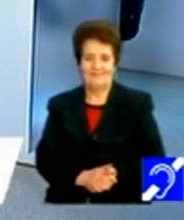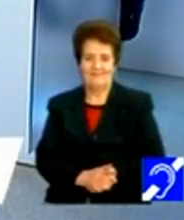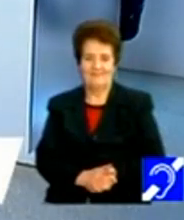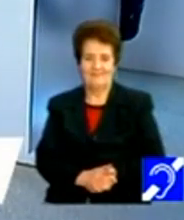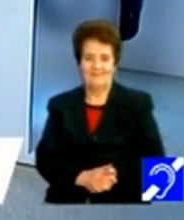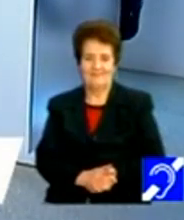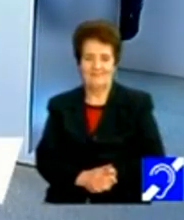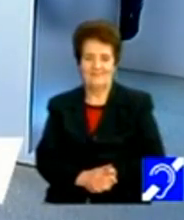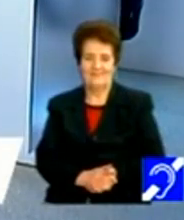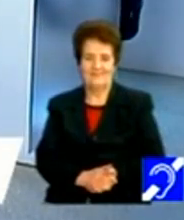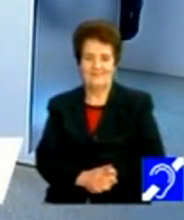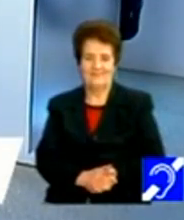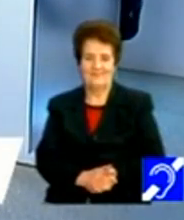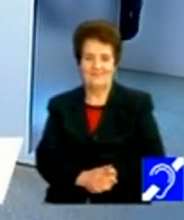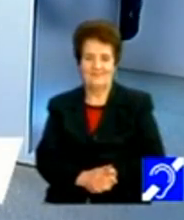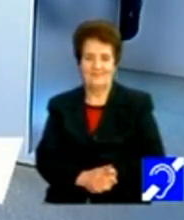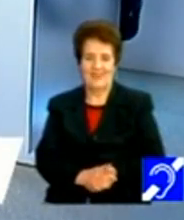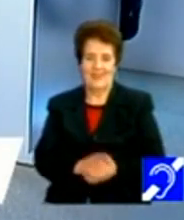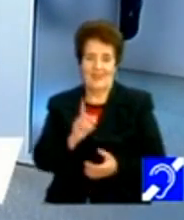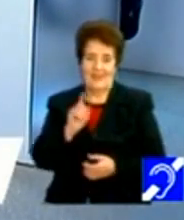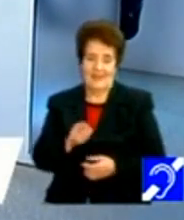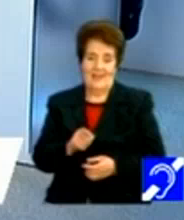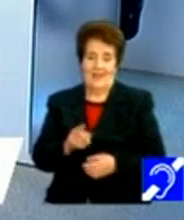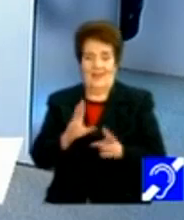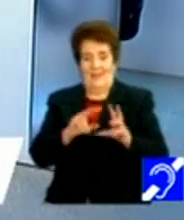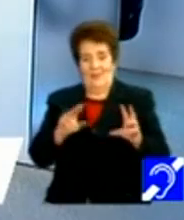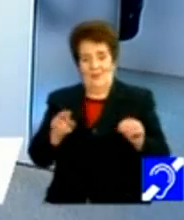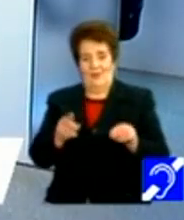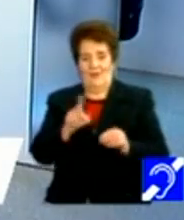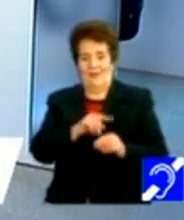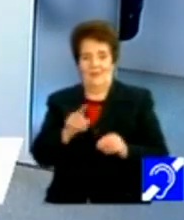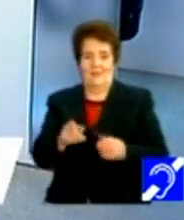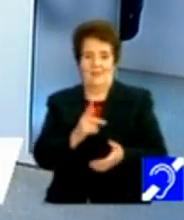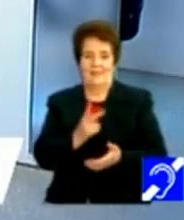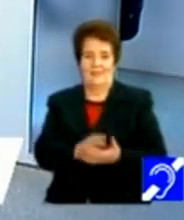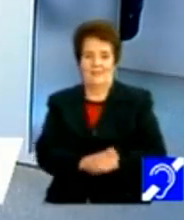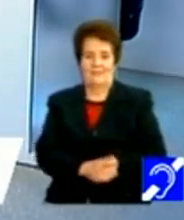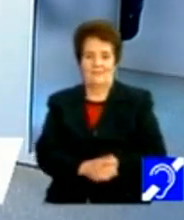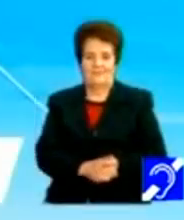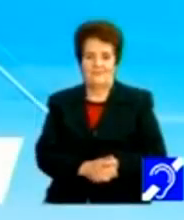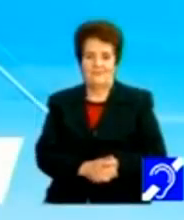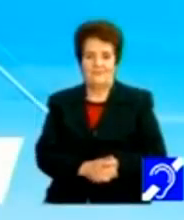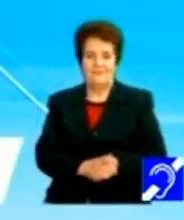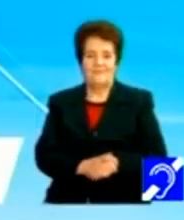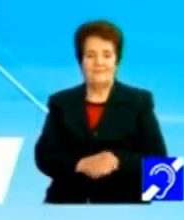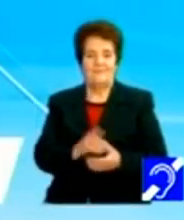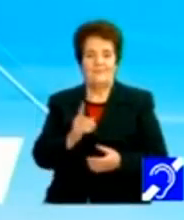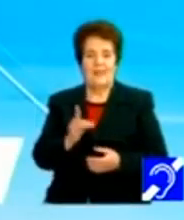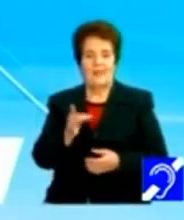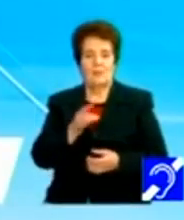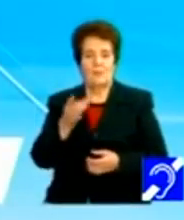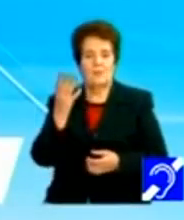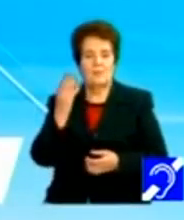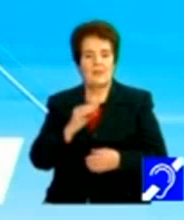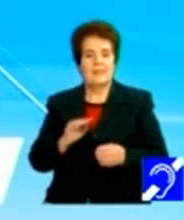repete. Dar asta e norocul. Le-am pus... Apropo de președinția Republicii Moldova, trebuie să completez